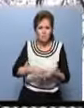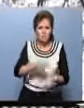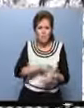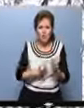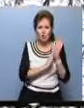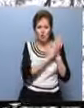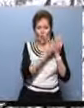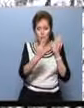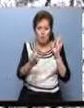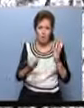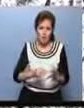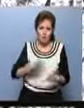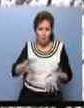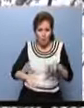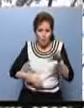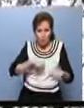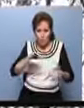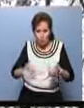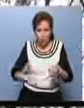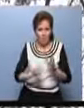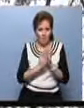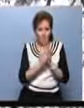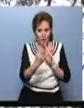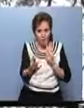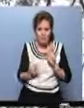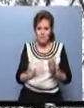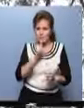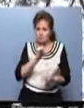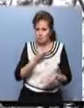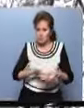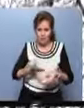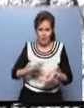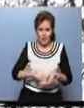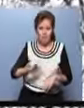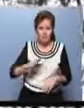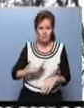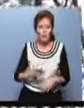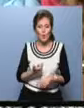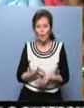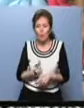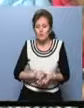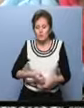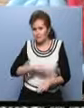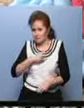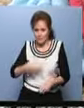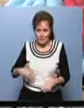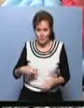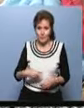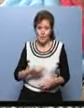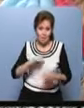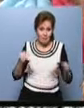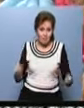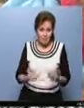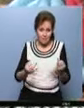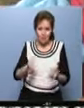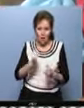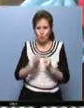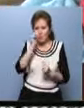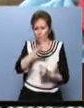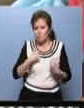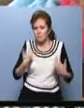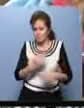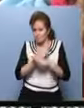ползти по-пластунски в непроходимых зарослях. Испытания всем были приготовлены из разряда ультра-си. Самое интересное, что они каждый год говорят, что нет, больше